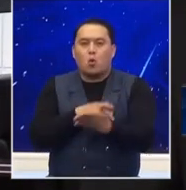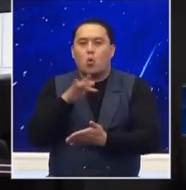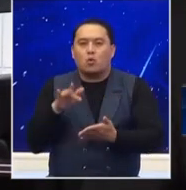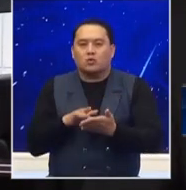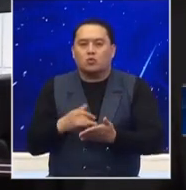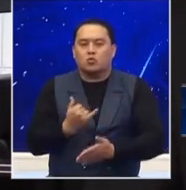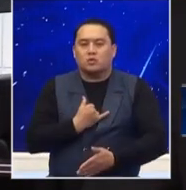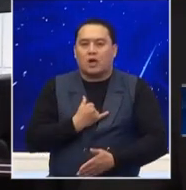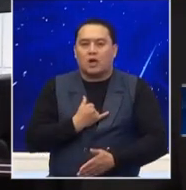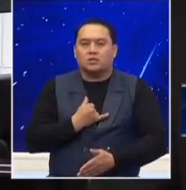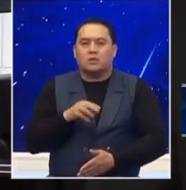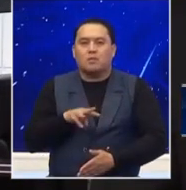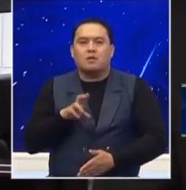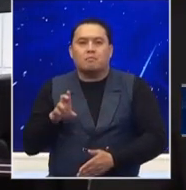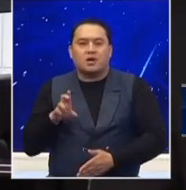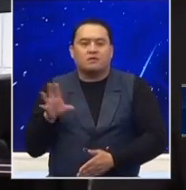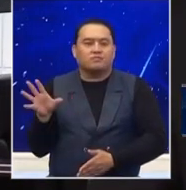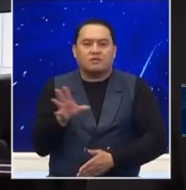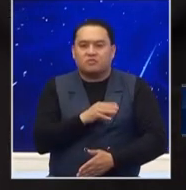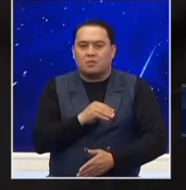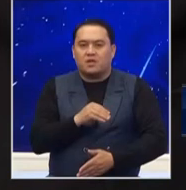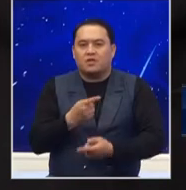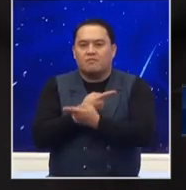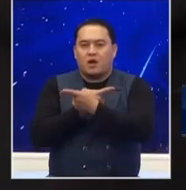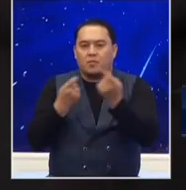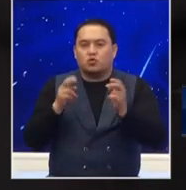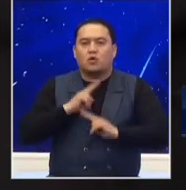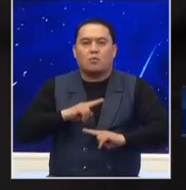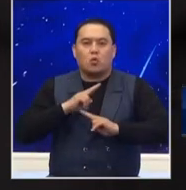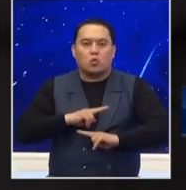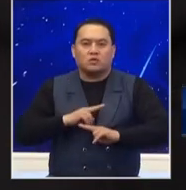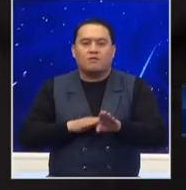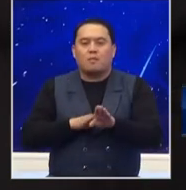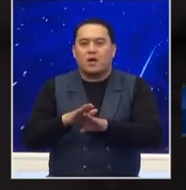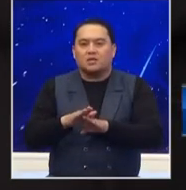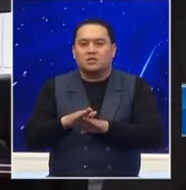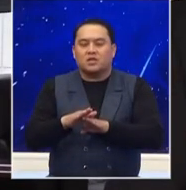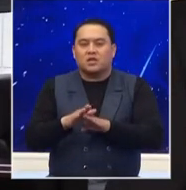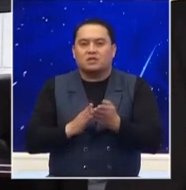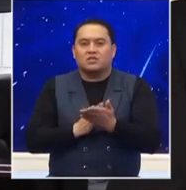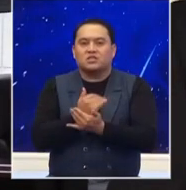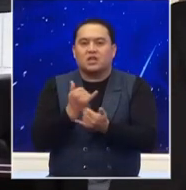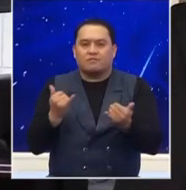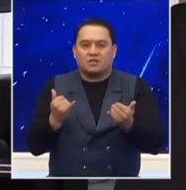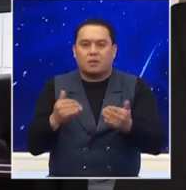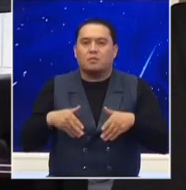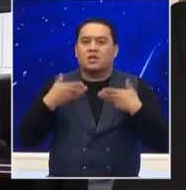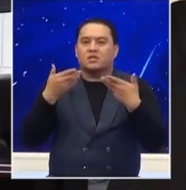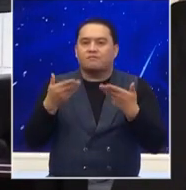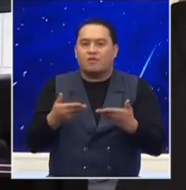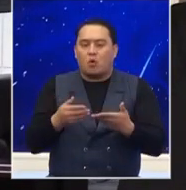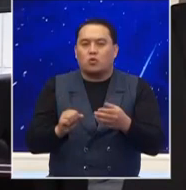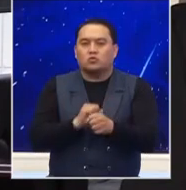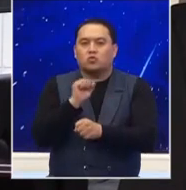есть в одном мобильном приложении можно со всеми информационными системами работать. Сейчас реализован сервис, то есть по предварительному